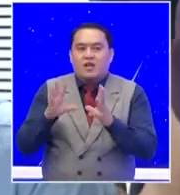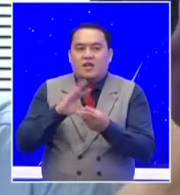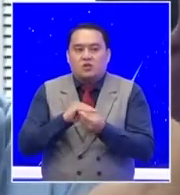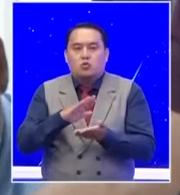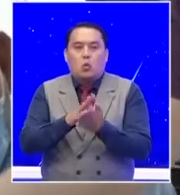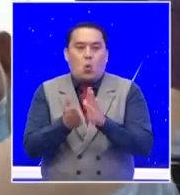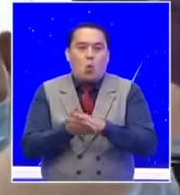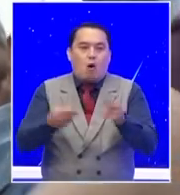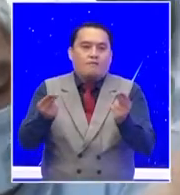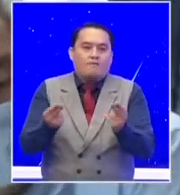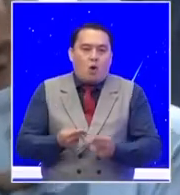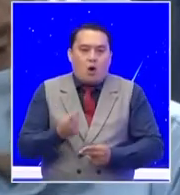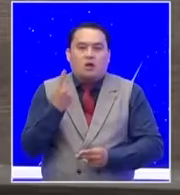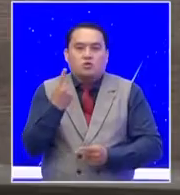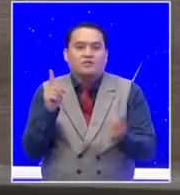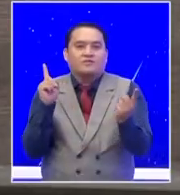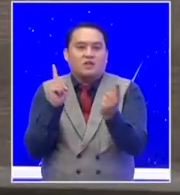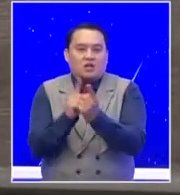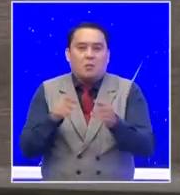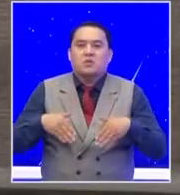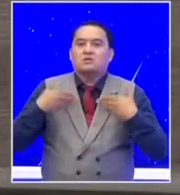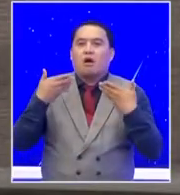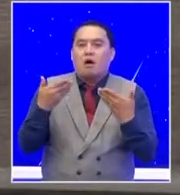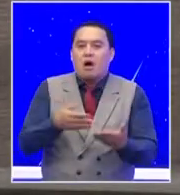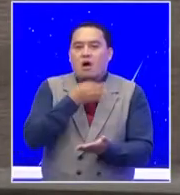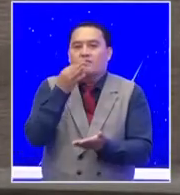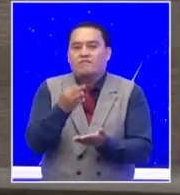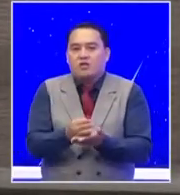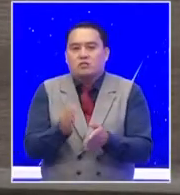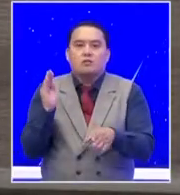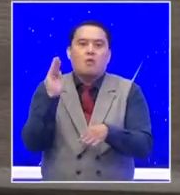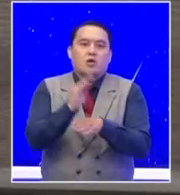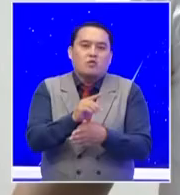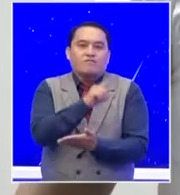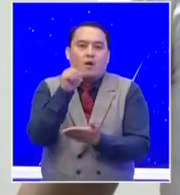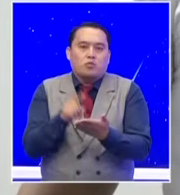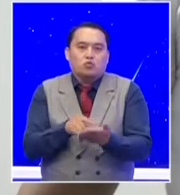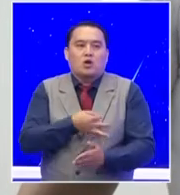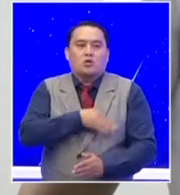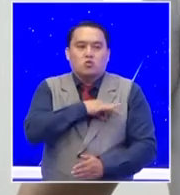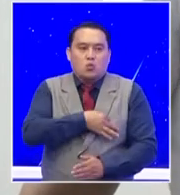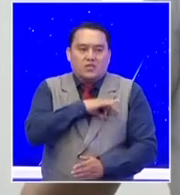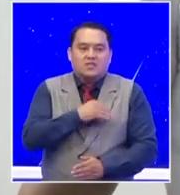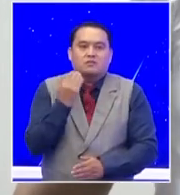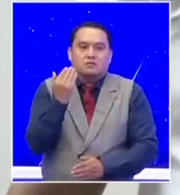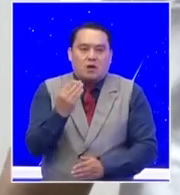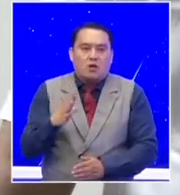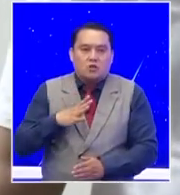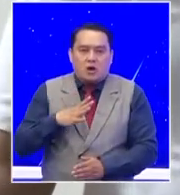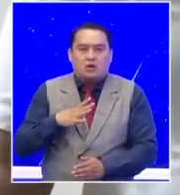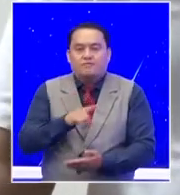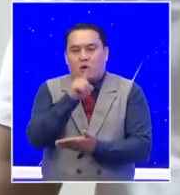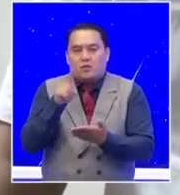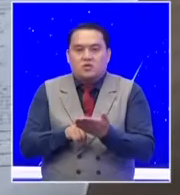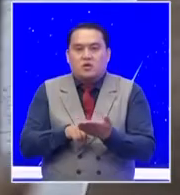стороны договорились о еще одной встрече для предоставления ответов по дополнительным вопросам юриста-общественника, которые он намерен